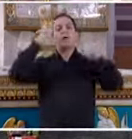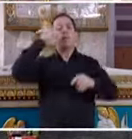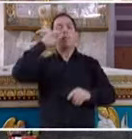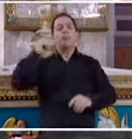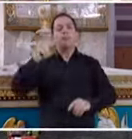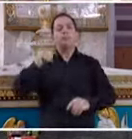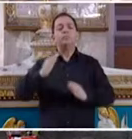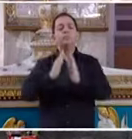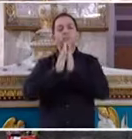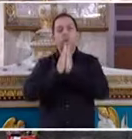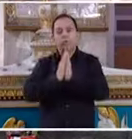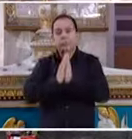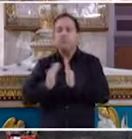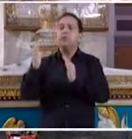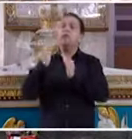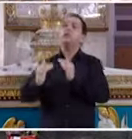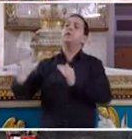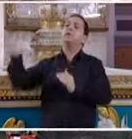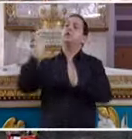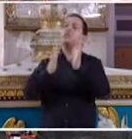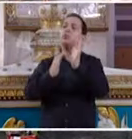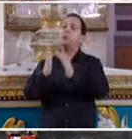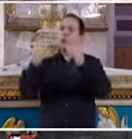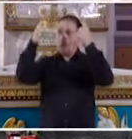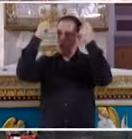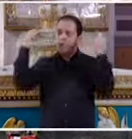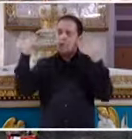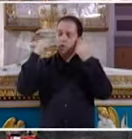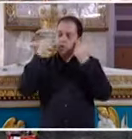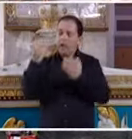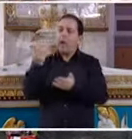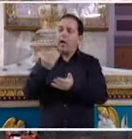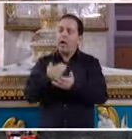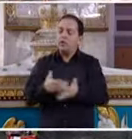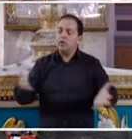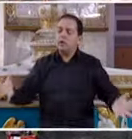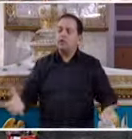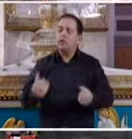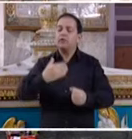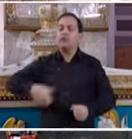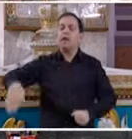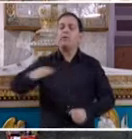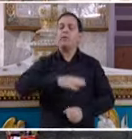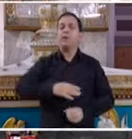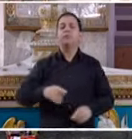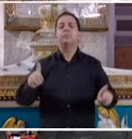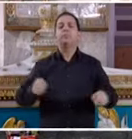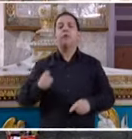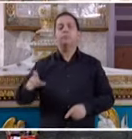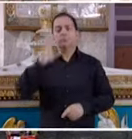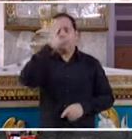Κύριε Ιησού Χριστέ ο Θεός ημών, ελέησον και σώσον ημάς.